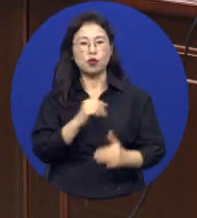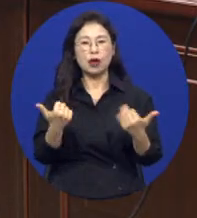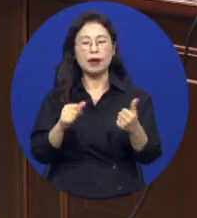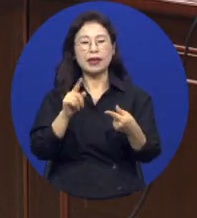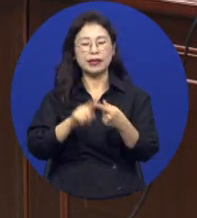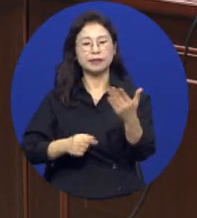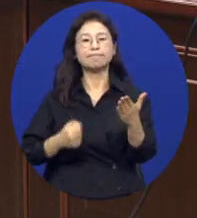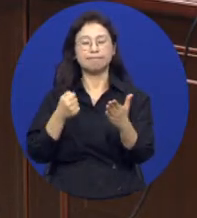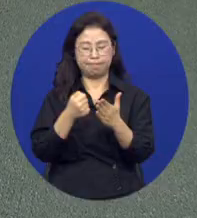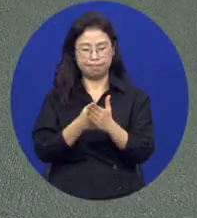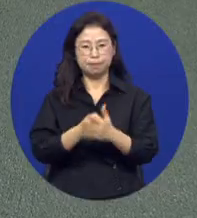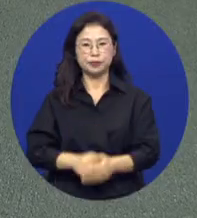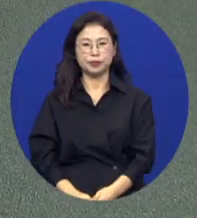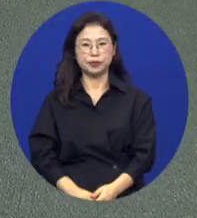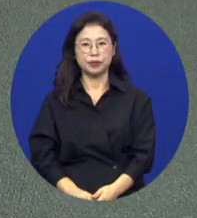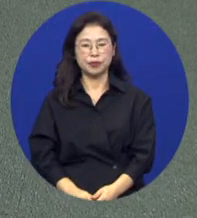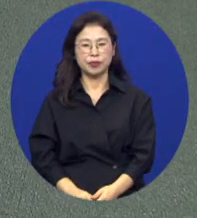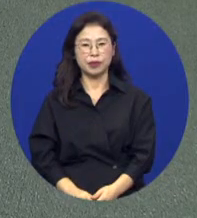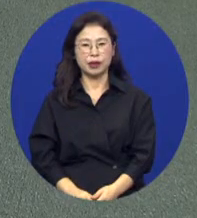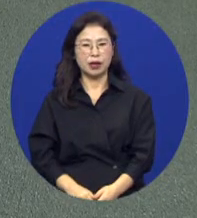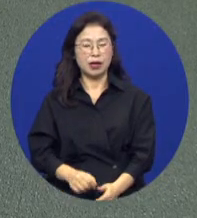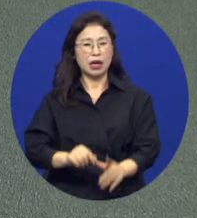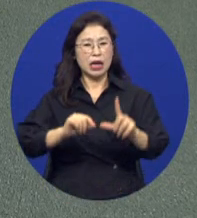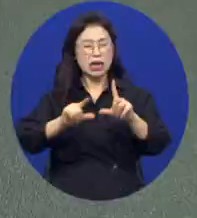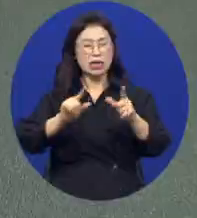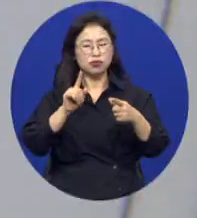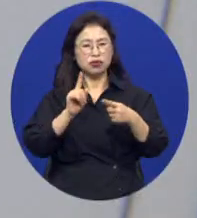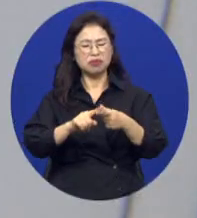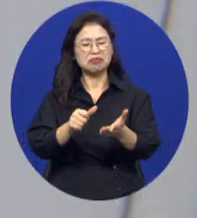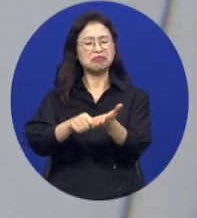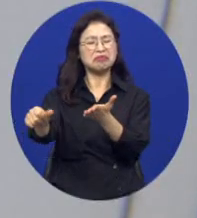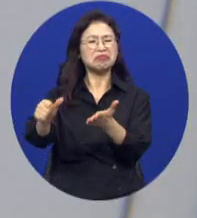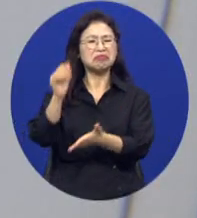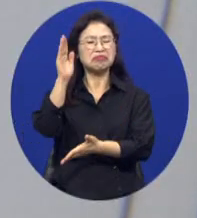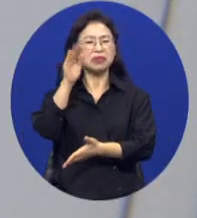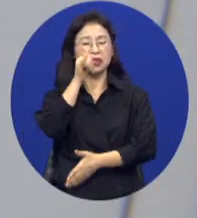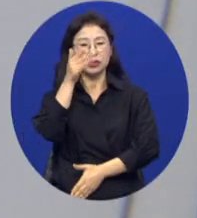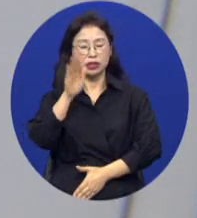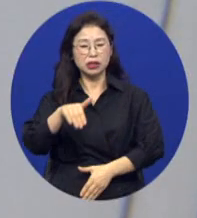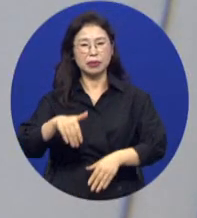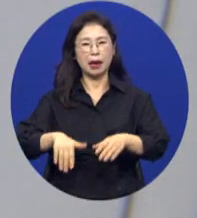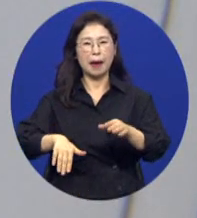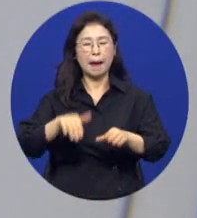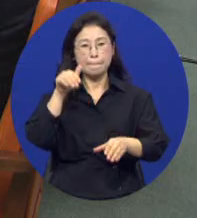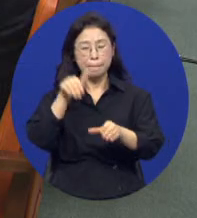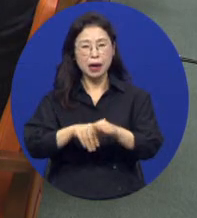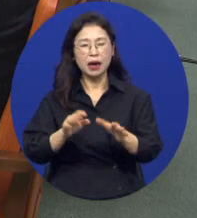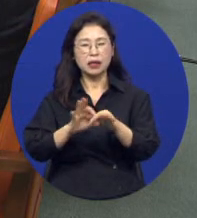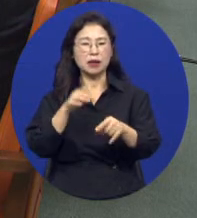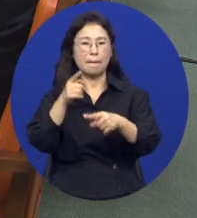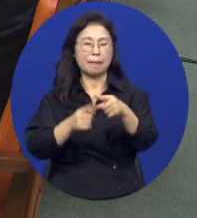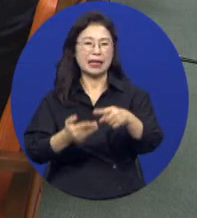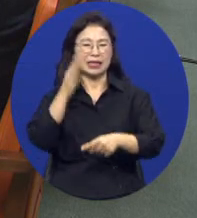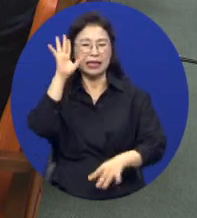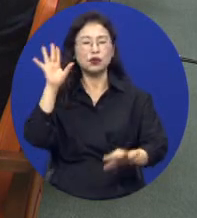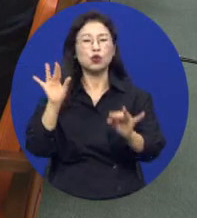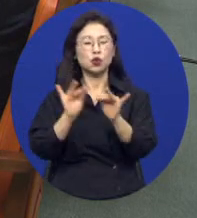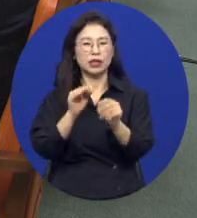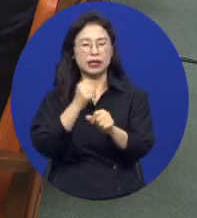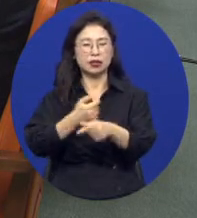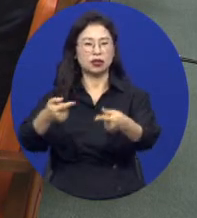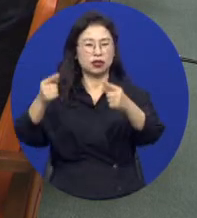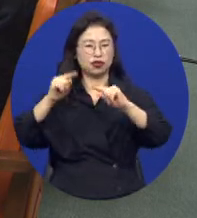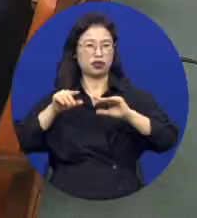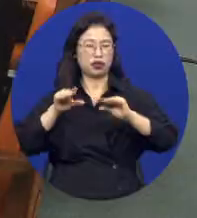것입니다 일부 위원은 제명을 주장한 것으로 알려졌지만 표결에서 과반수 찬성으로 출석